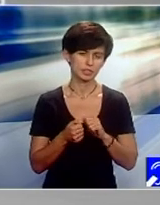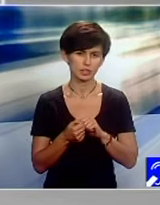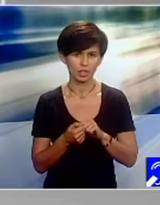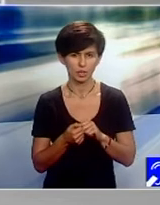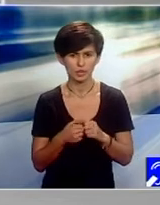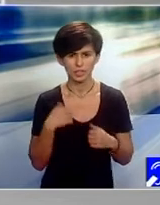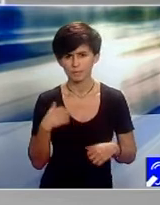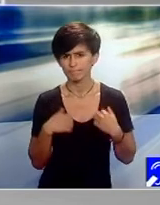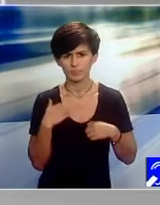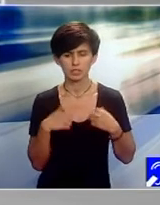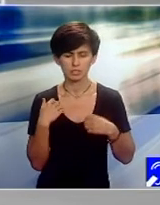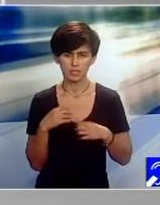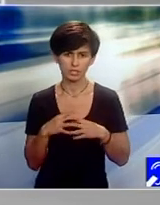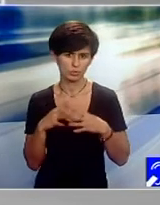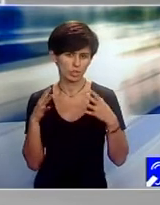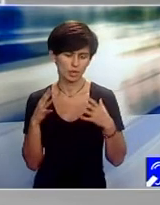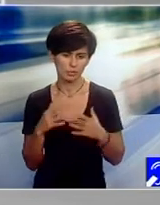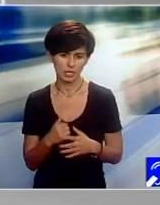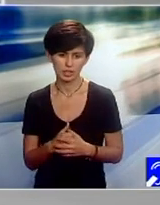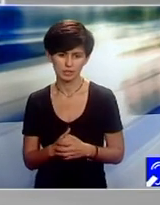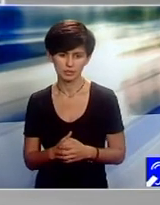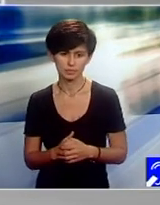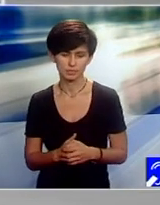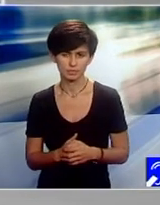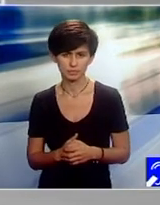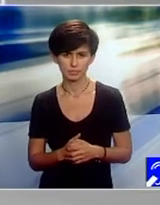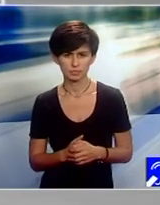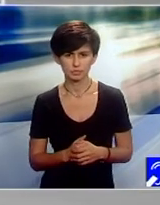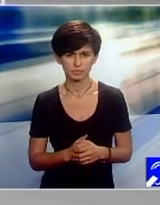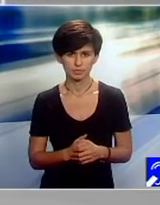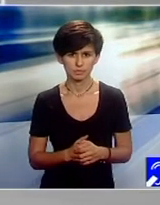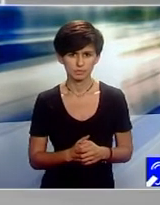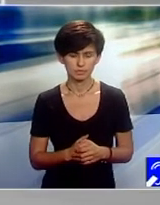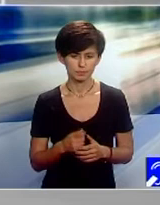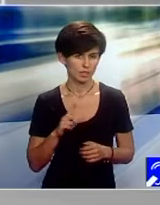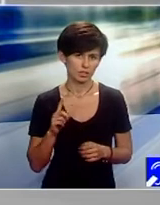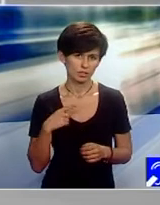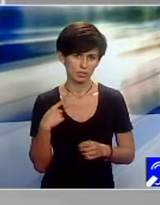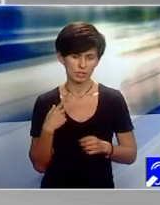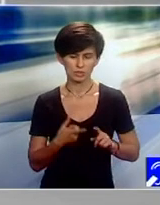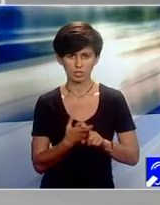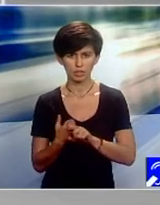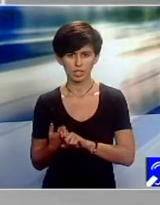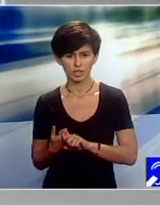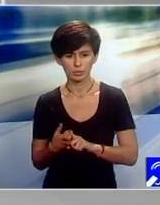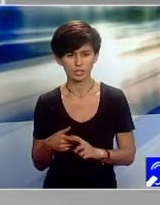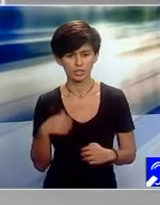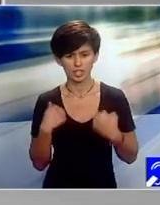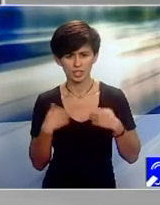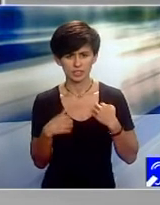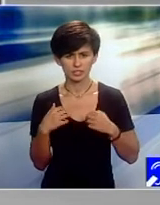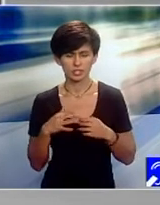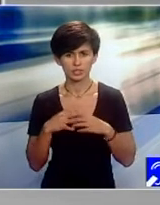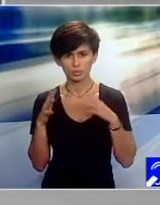neapărat stresul major sau mai puțin la care ne supunem pe parcursul vieții.